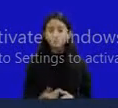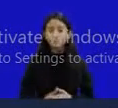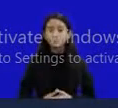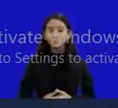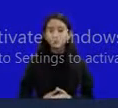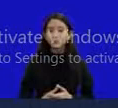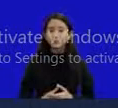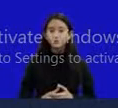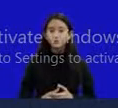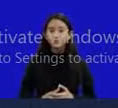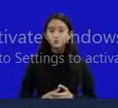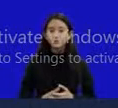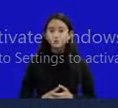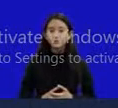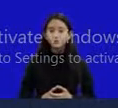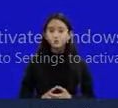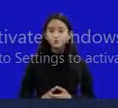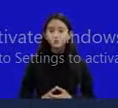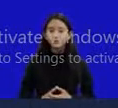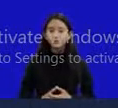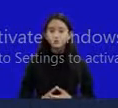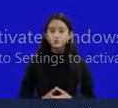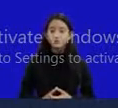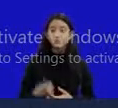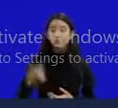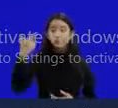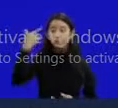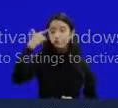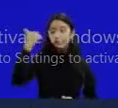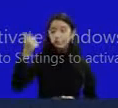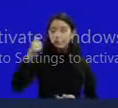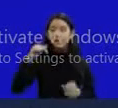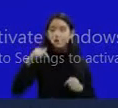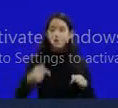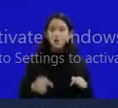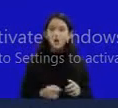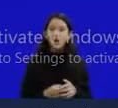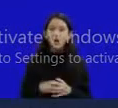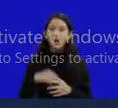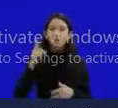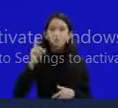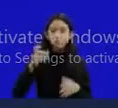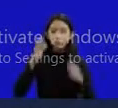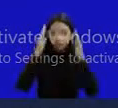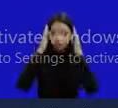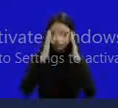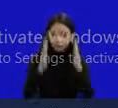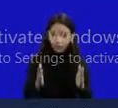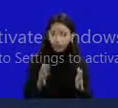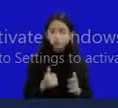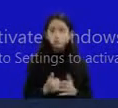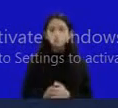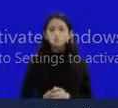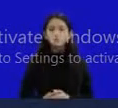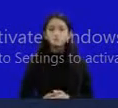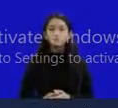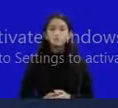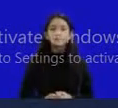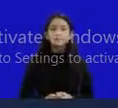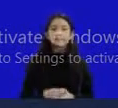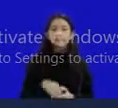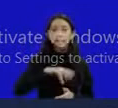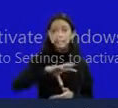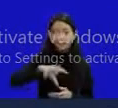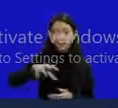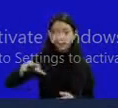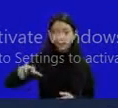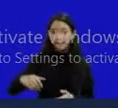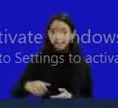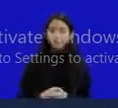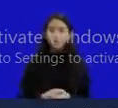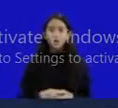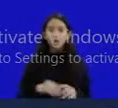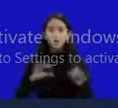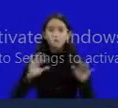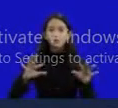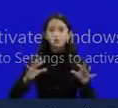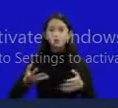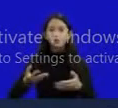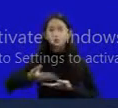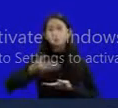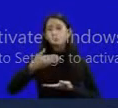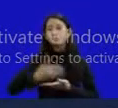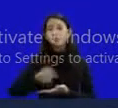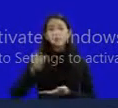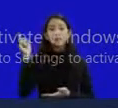hai oke penentuan kebijakan ini harus berfokus kepada daerah kamis terus mendapatkan berbagai macam